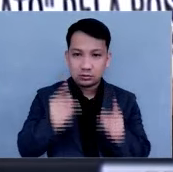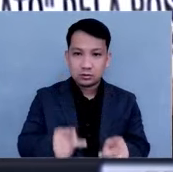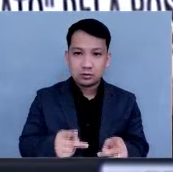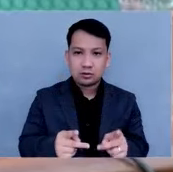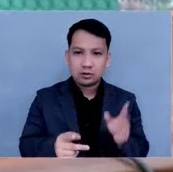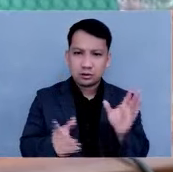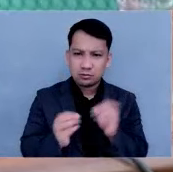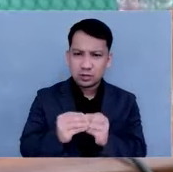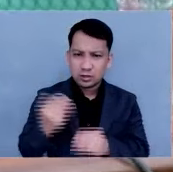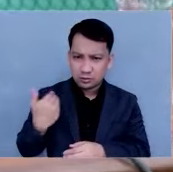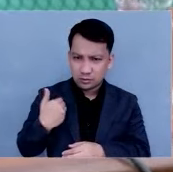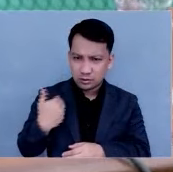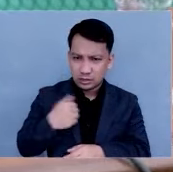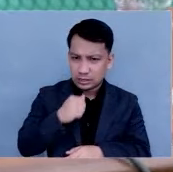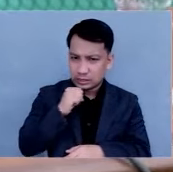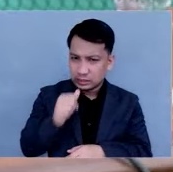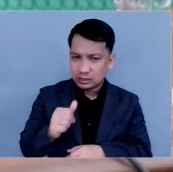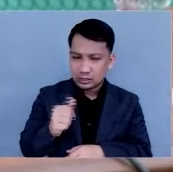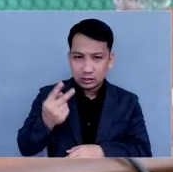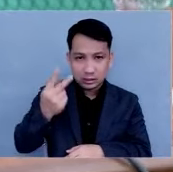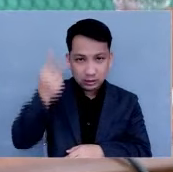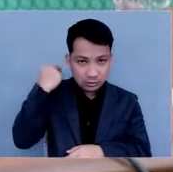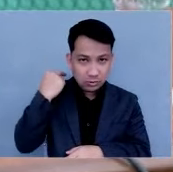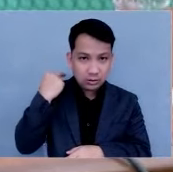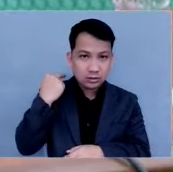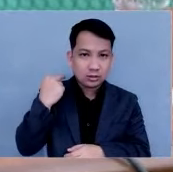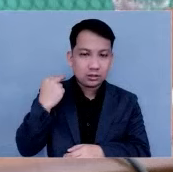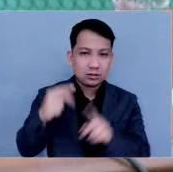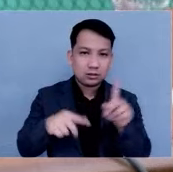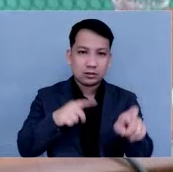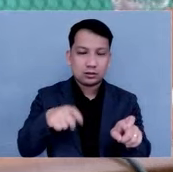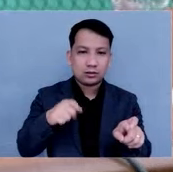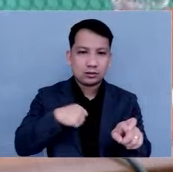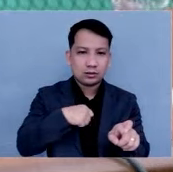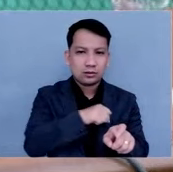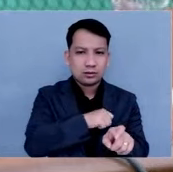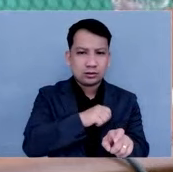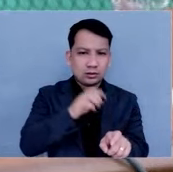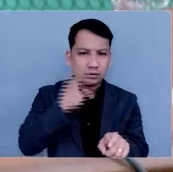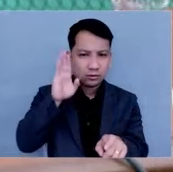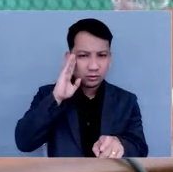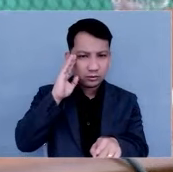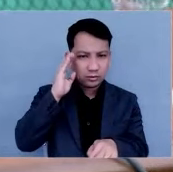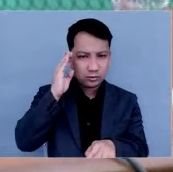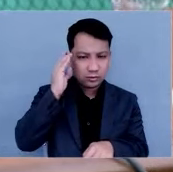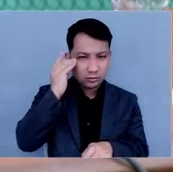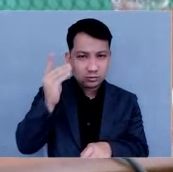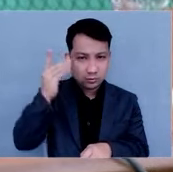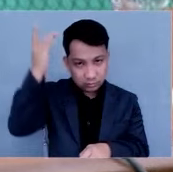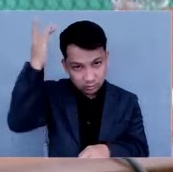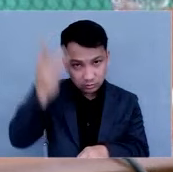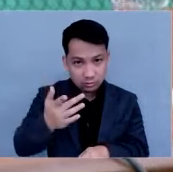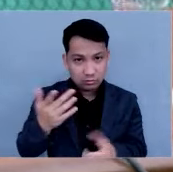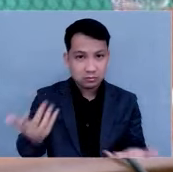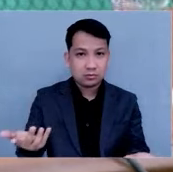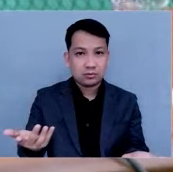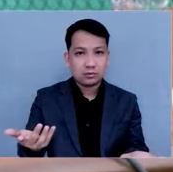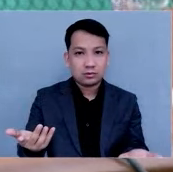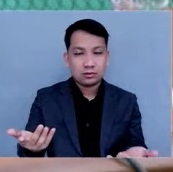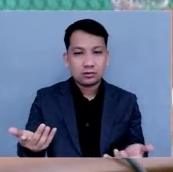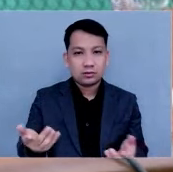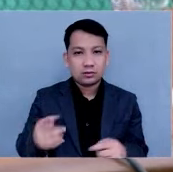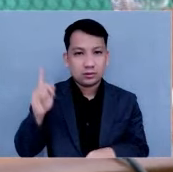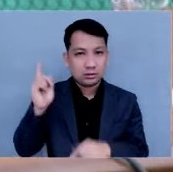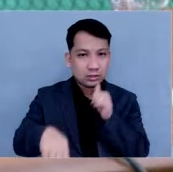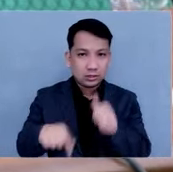Pero kailangang hindi pa nagugu ang buhok tanong tuloy ni senator Dela Rosa eh Ako Kalbo ako Wala hindi ako qualified